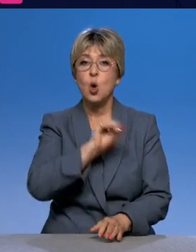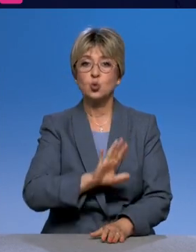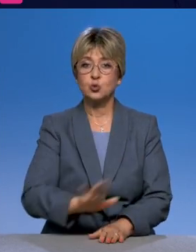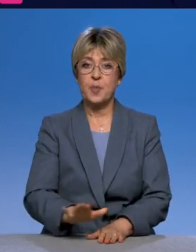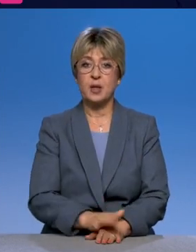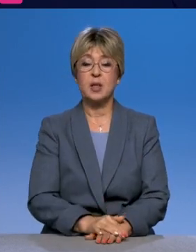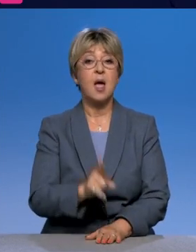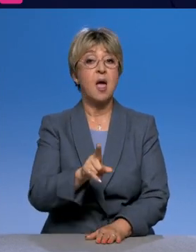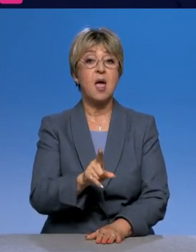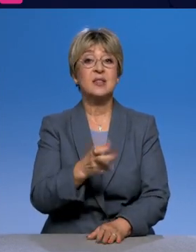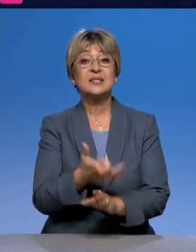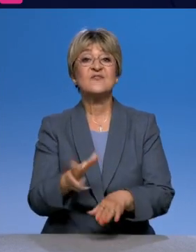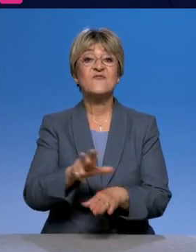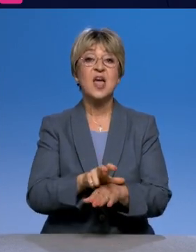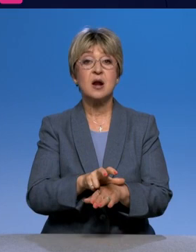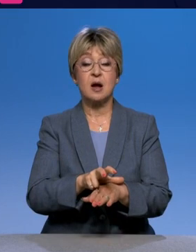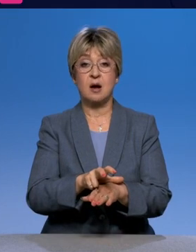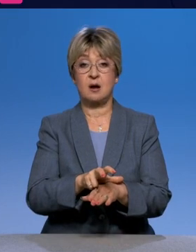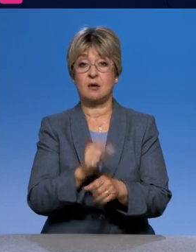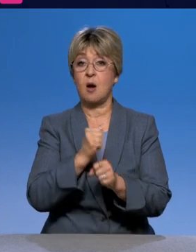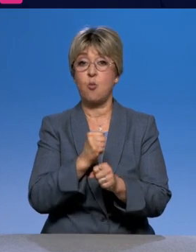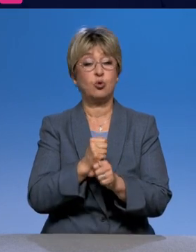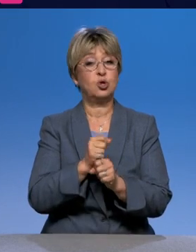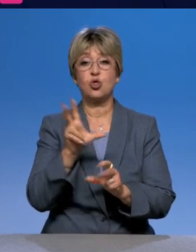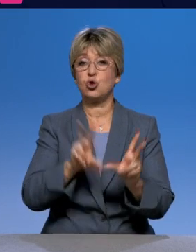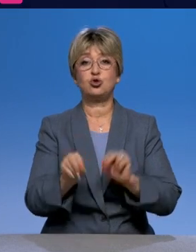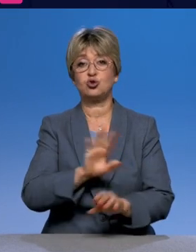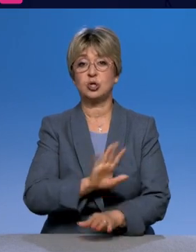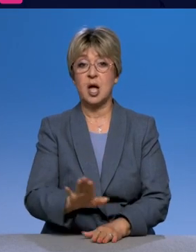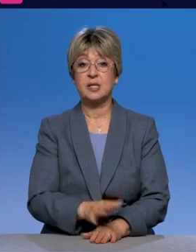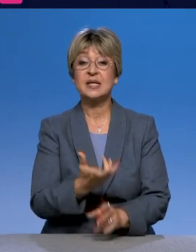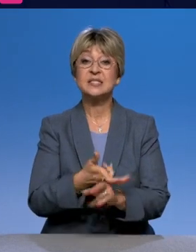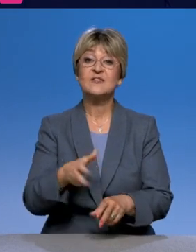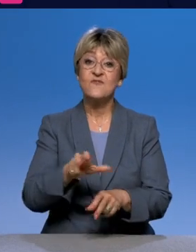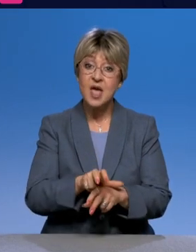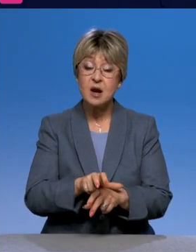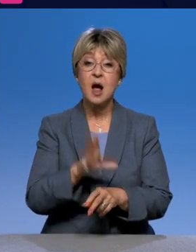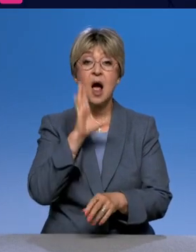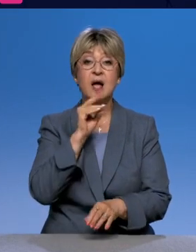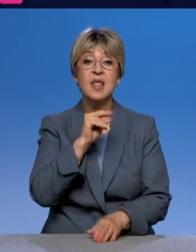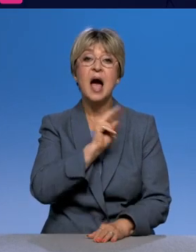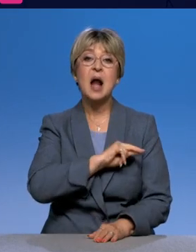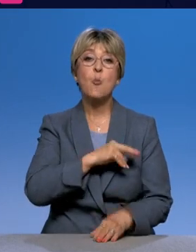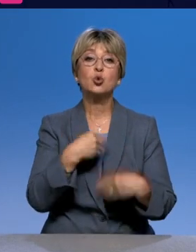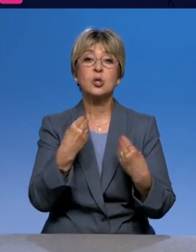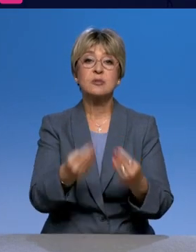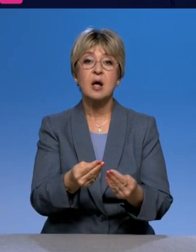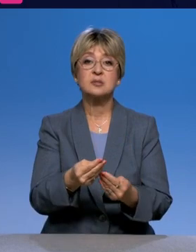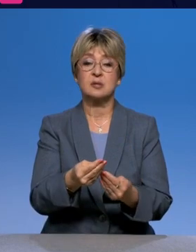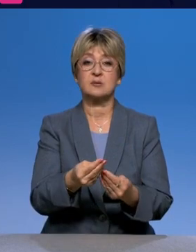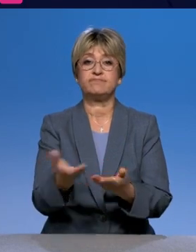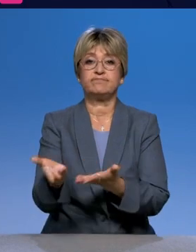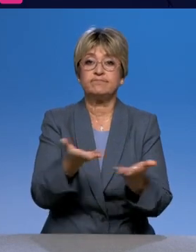не считается как внеурочка? Это не считается сверхурочно. Сверхурочно – это когда работодатель привлекает работника